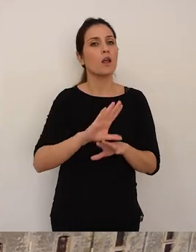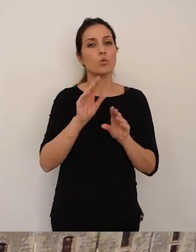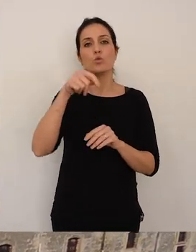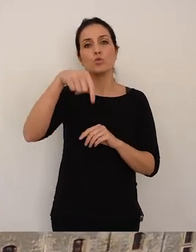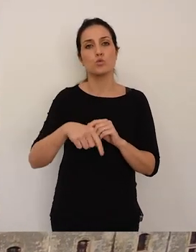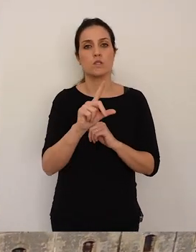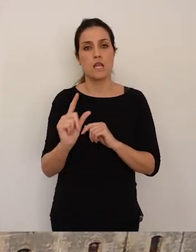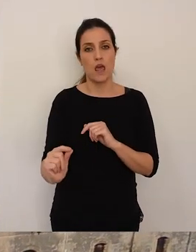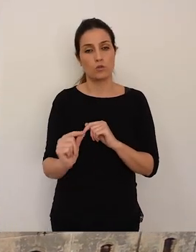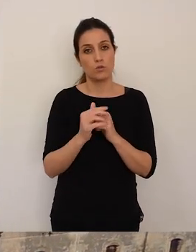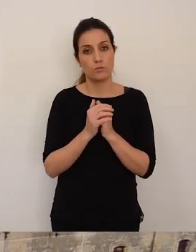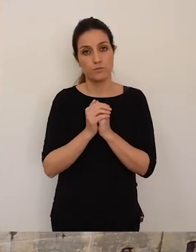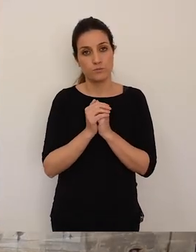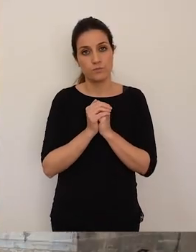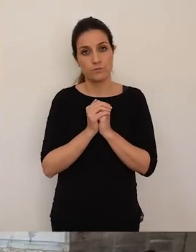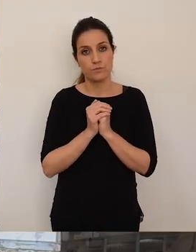Salento.